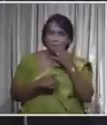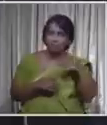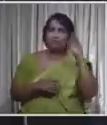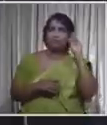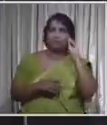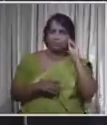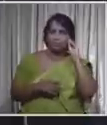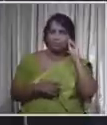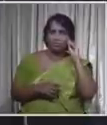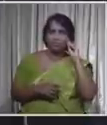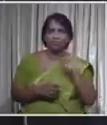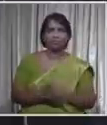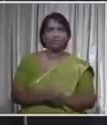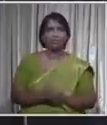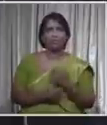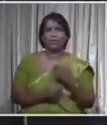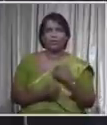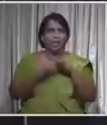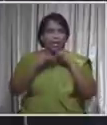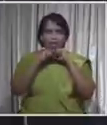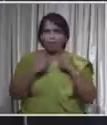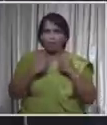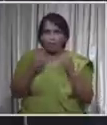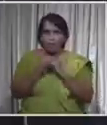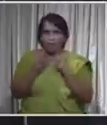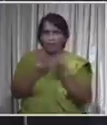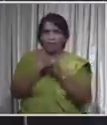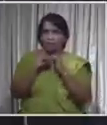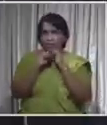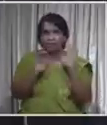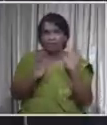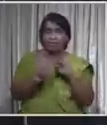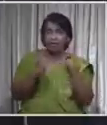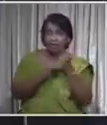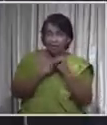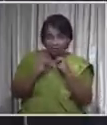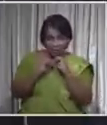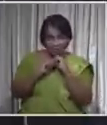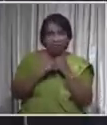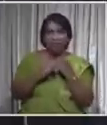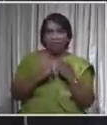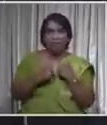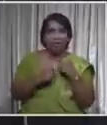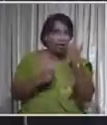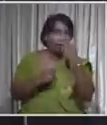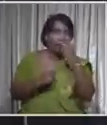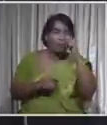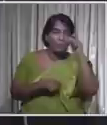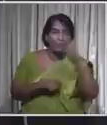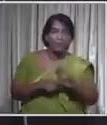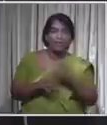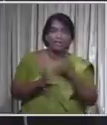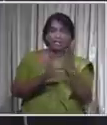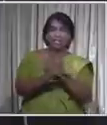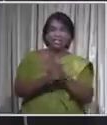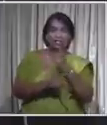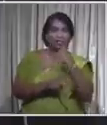ගන්න. අපි කවදාවත් හැංගුන්නේ නැහැ. අපි හැංගුණා නම් මට කළුතර මිනිස්සු කළුගන්තොට සිංහයා